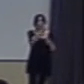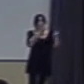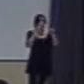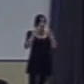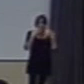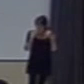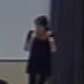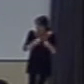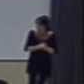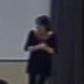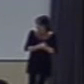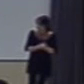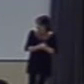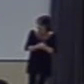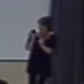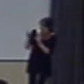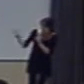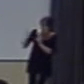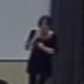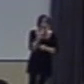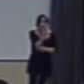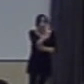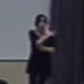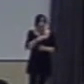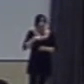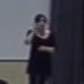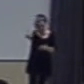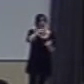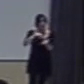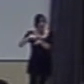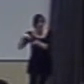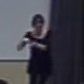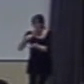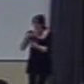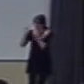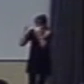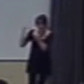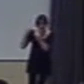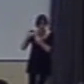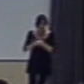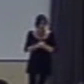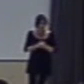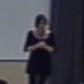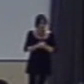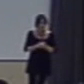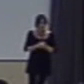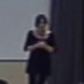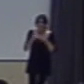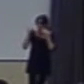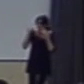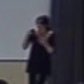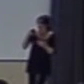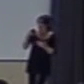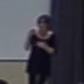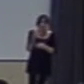molt, l'Agnès i les quatre persones que avui fareu les aportacions, que totes teniu, no?,